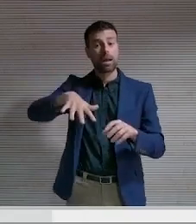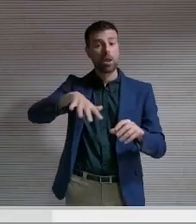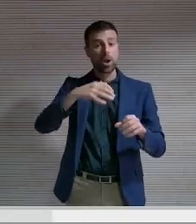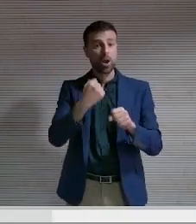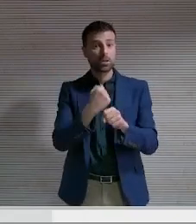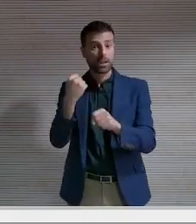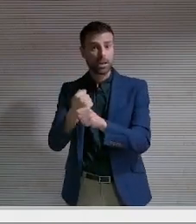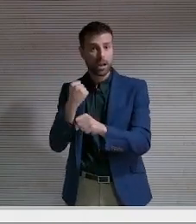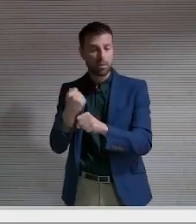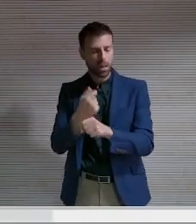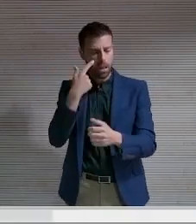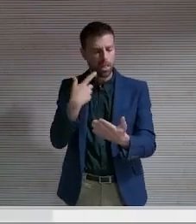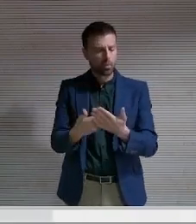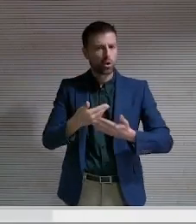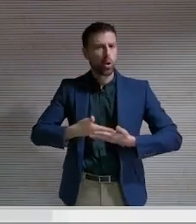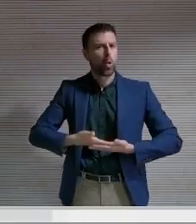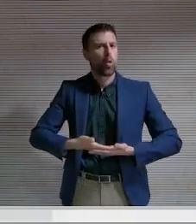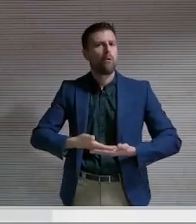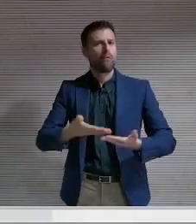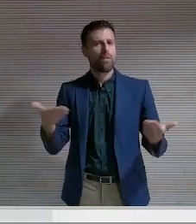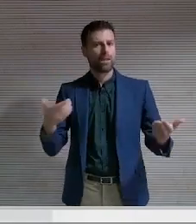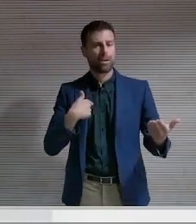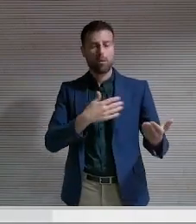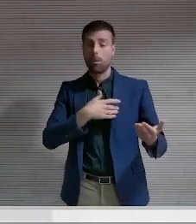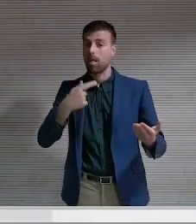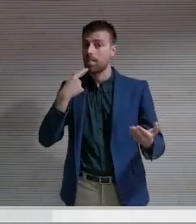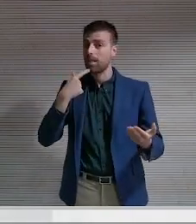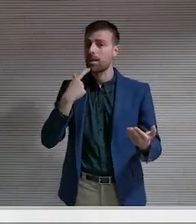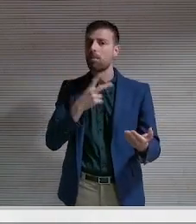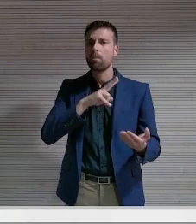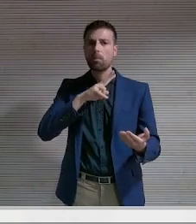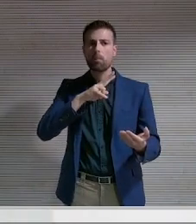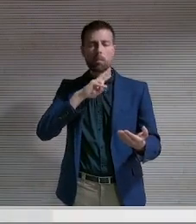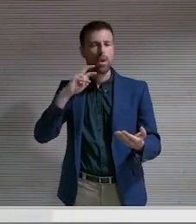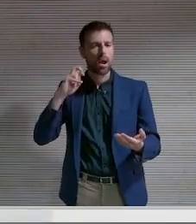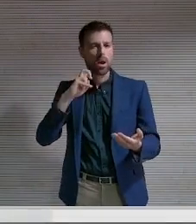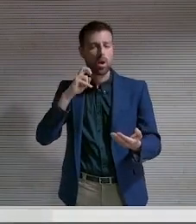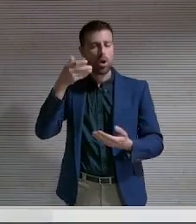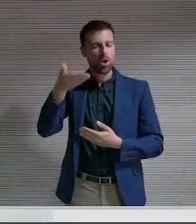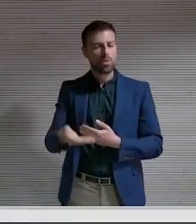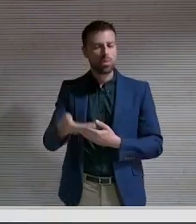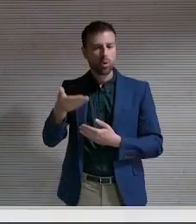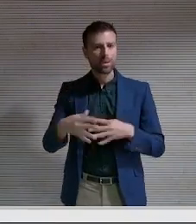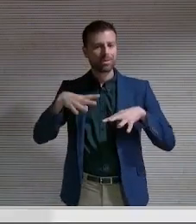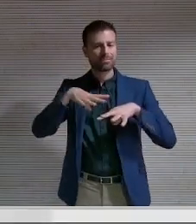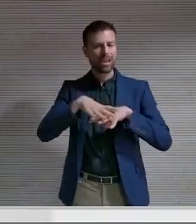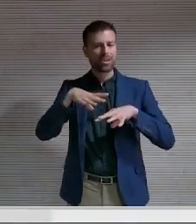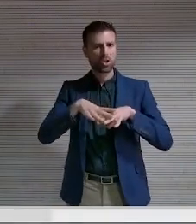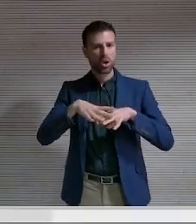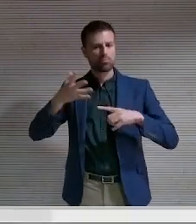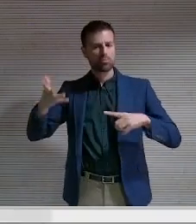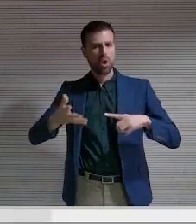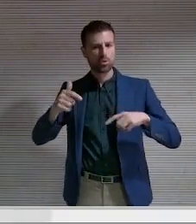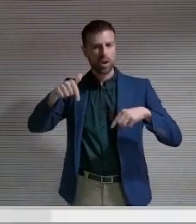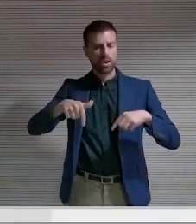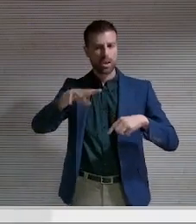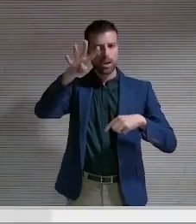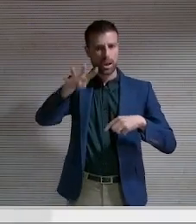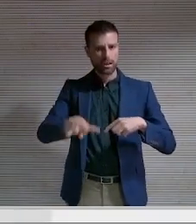aquesta confiança, insisteixo, aquest és un valor molt important que té el teixit productiu català en el país i en les